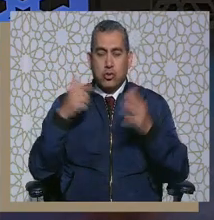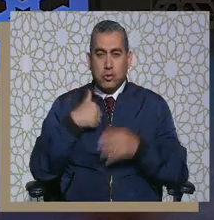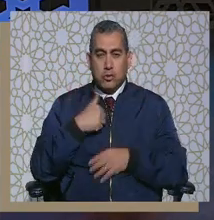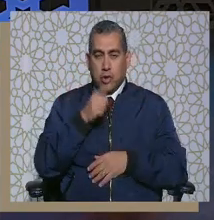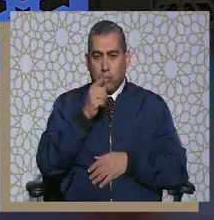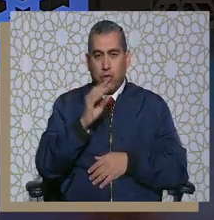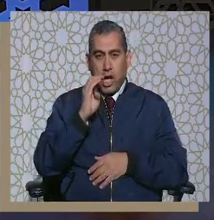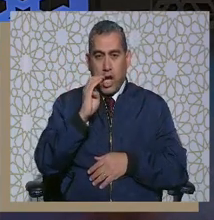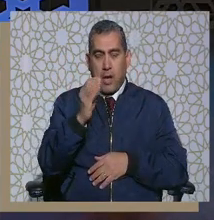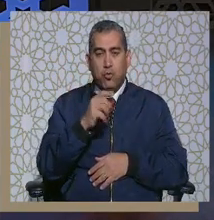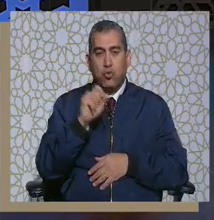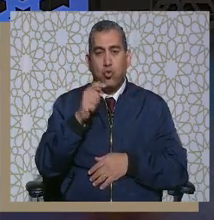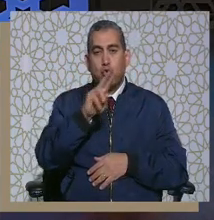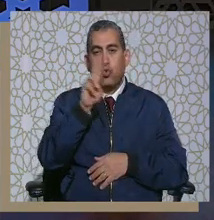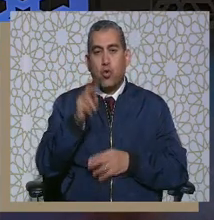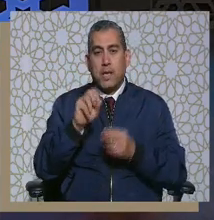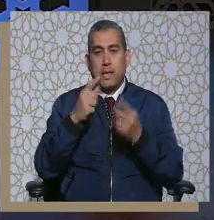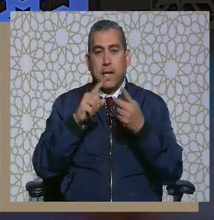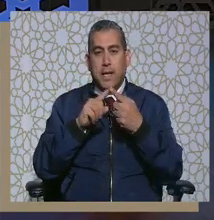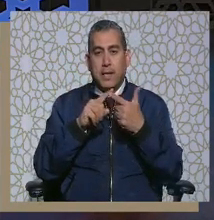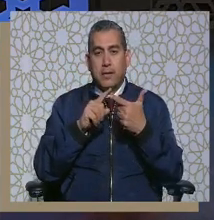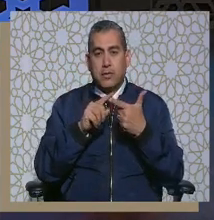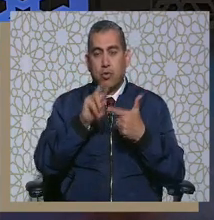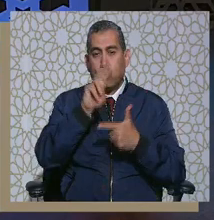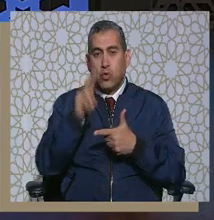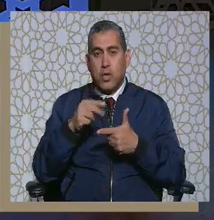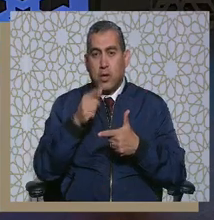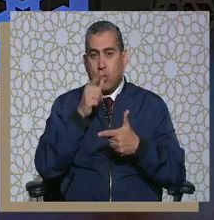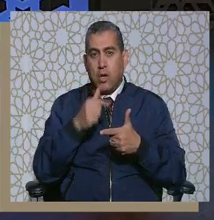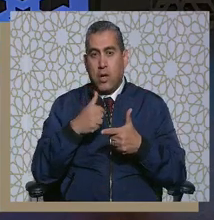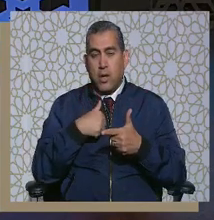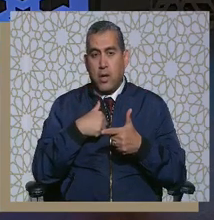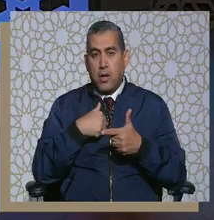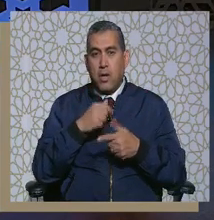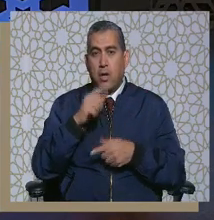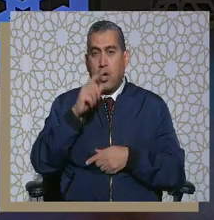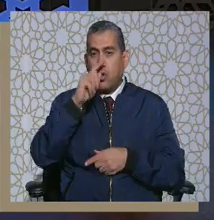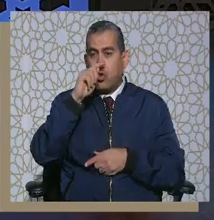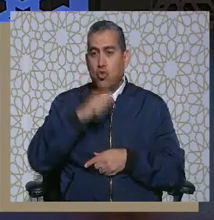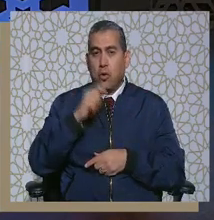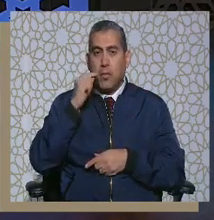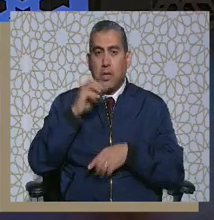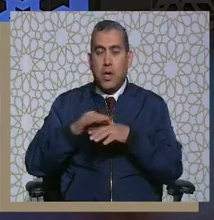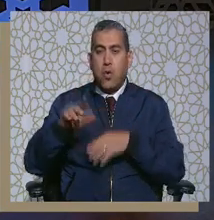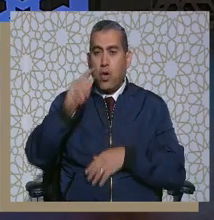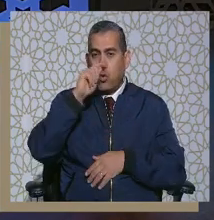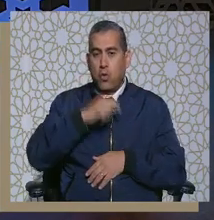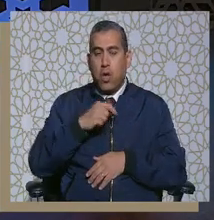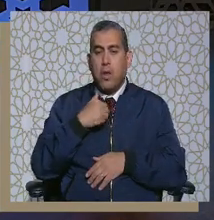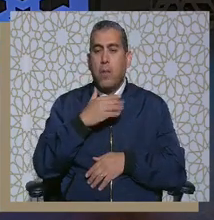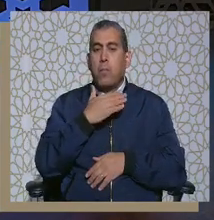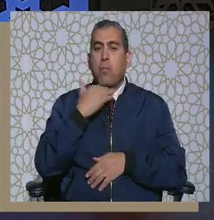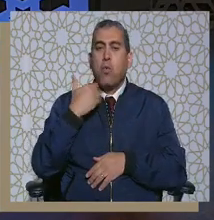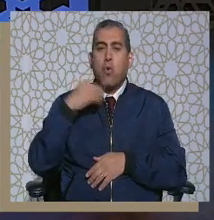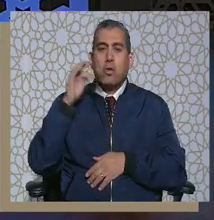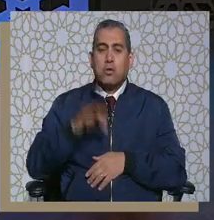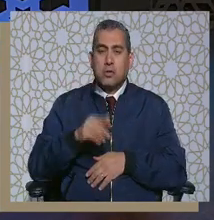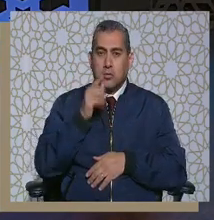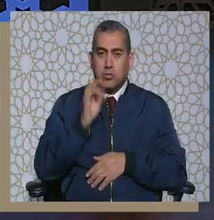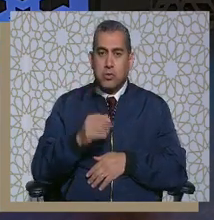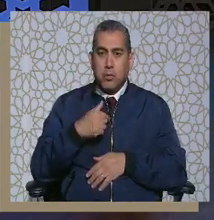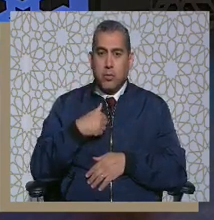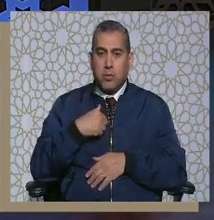عبد الله السؤال التاني السؤال الثاني ليه ظلمه لناس وصلتني للموت